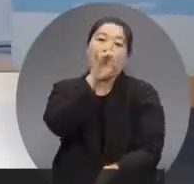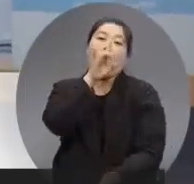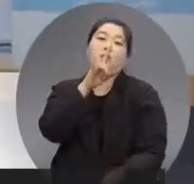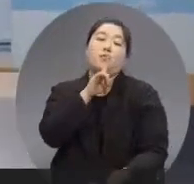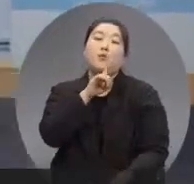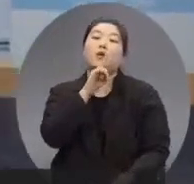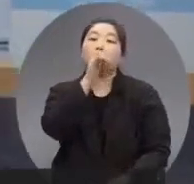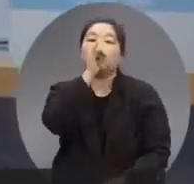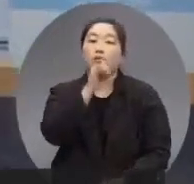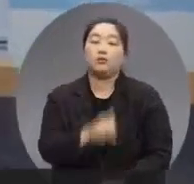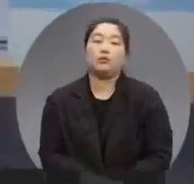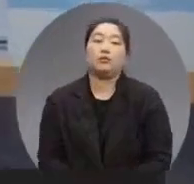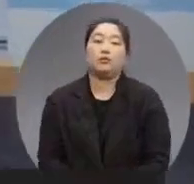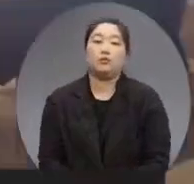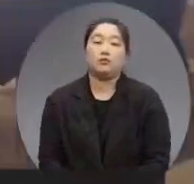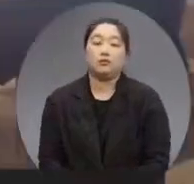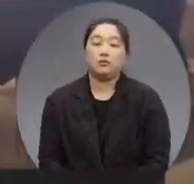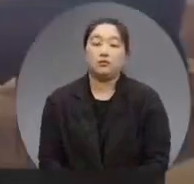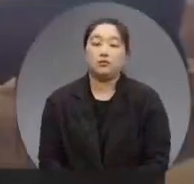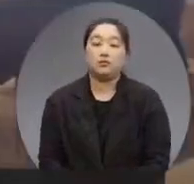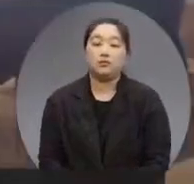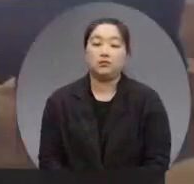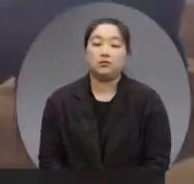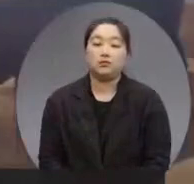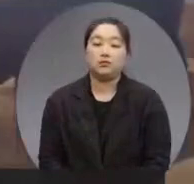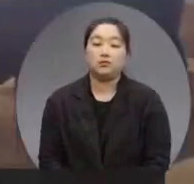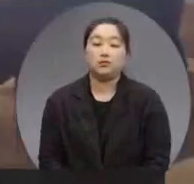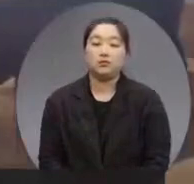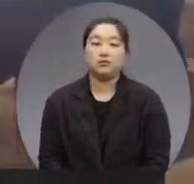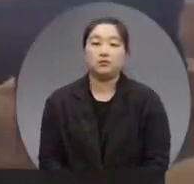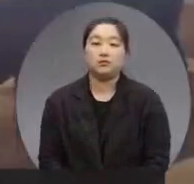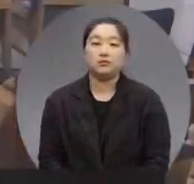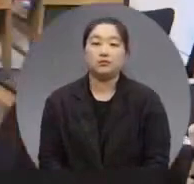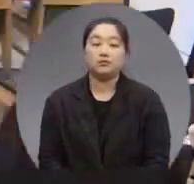된다는 의견도 나왔습니다 김대훈 기자입니다